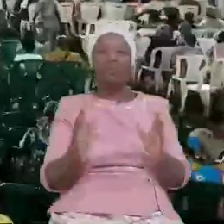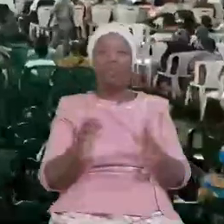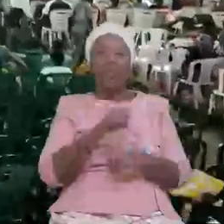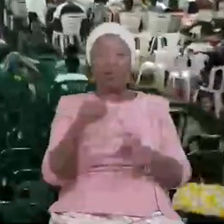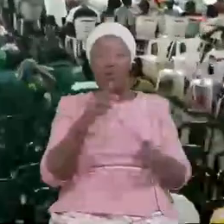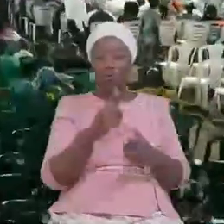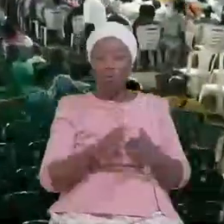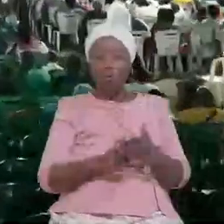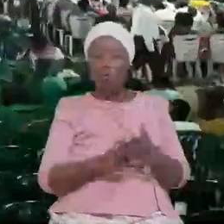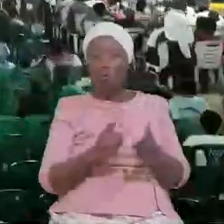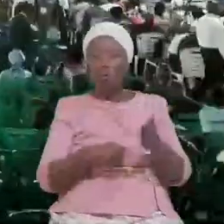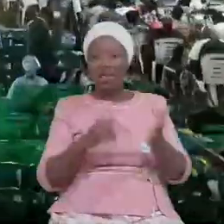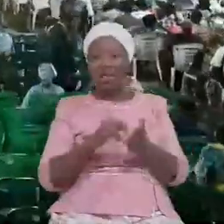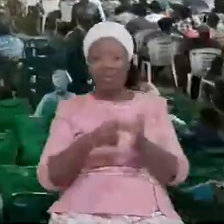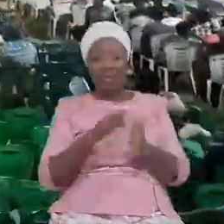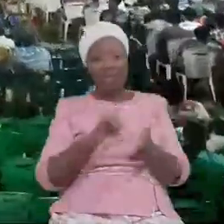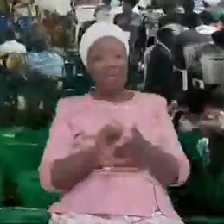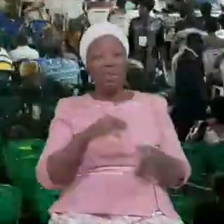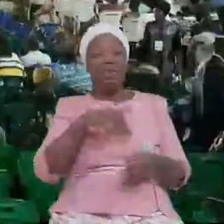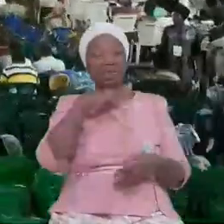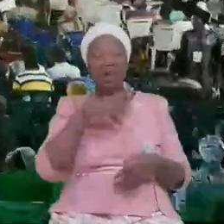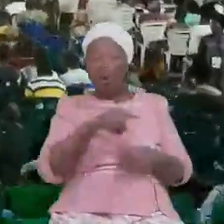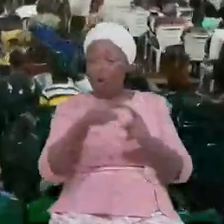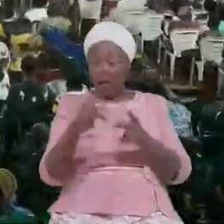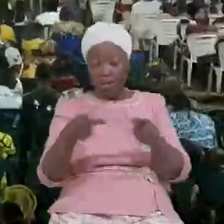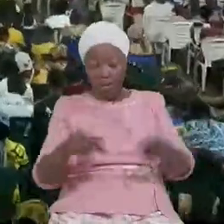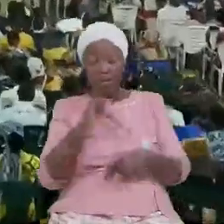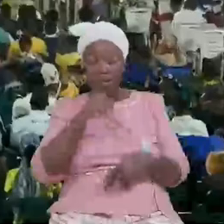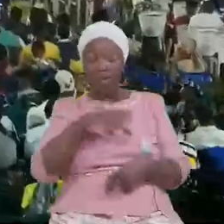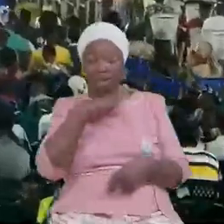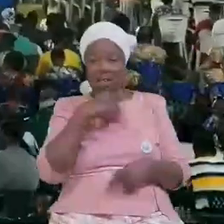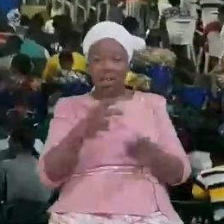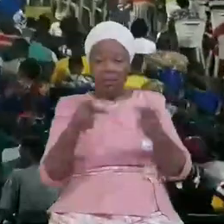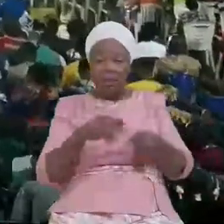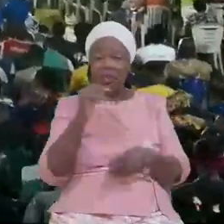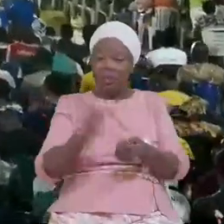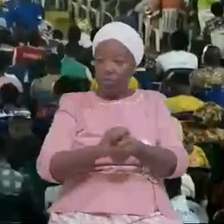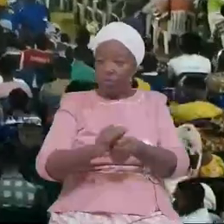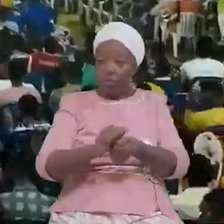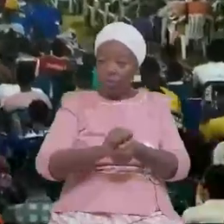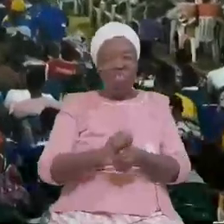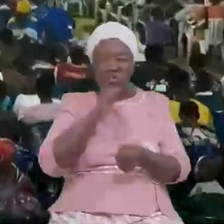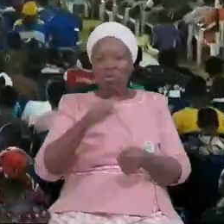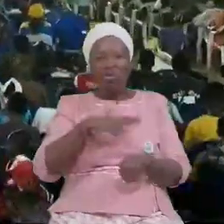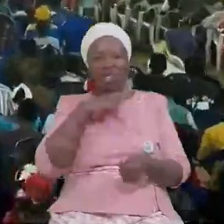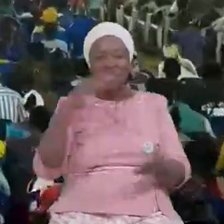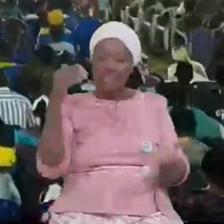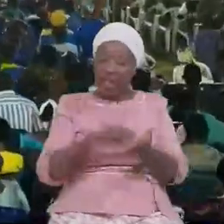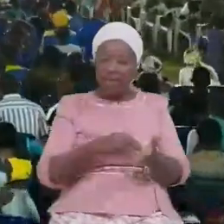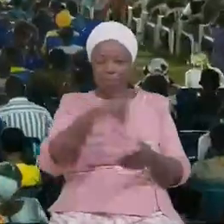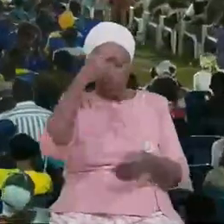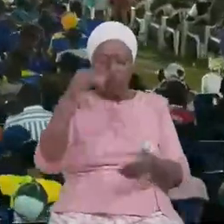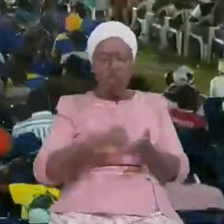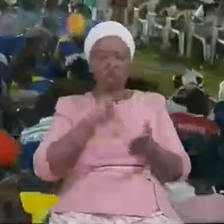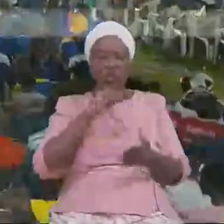Lorsqu'une assiette est sale et que l'assiette était lavée, elle n'est plus sale, elle est propre. Lorsqu'une